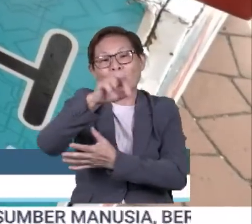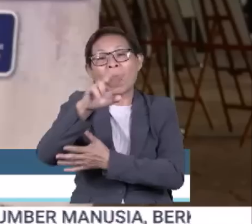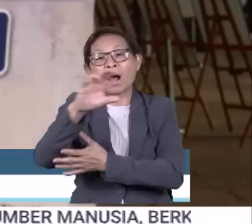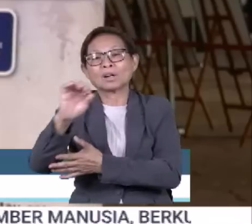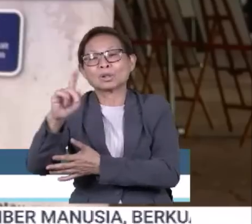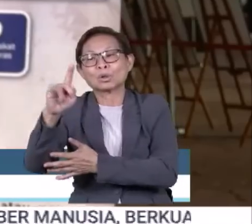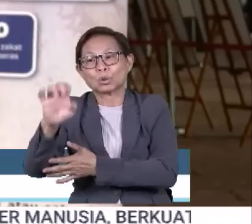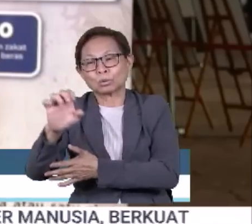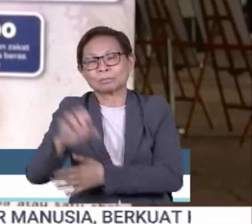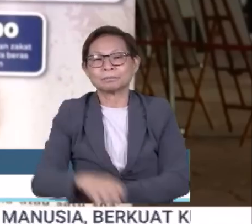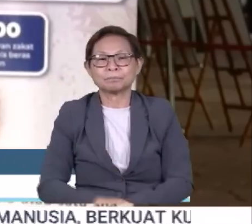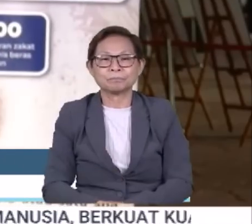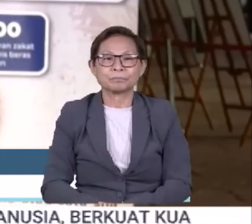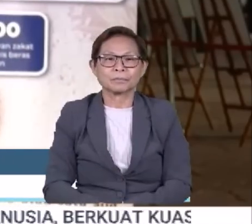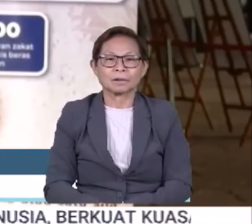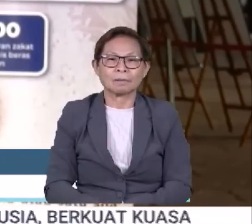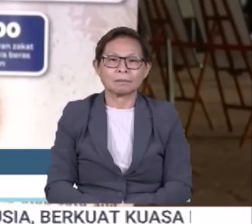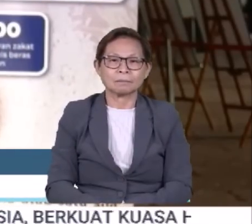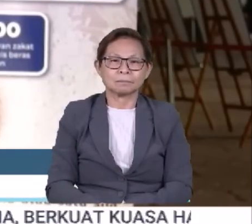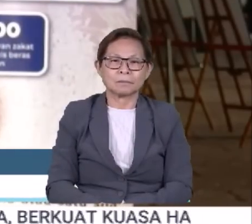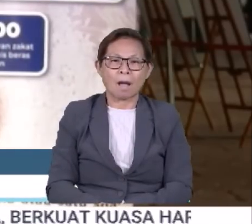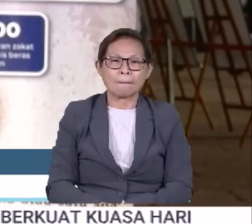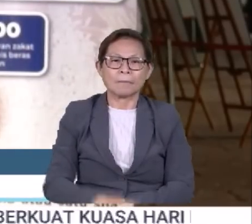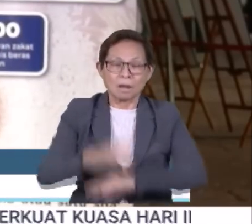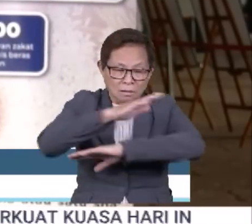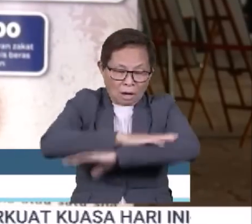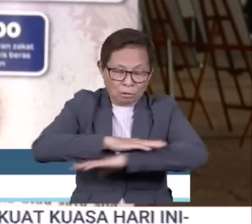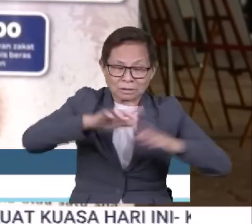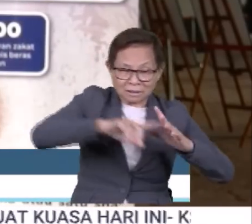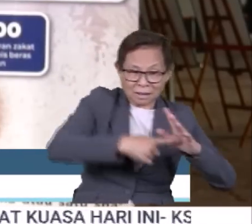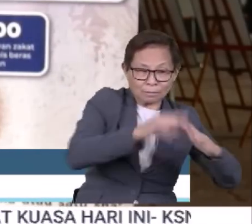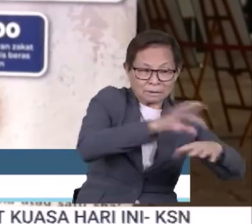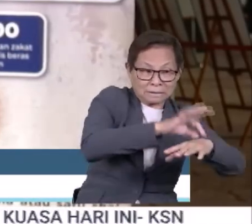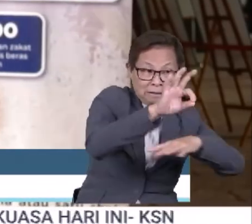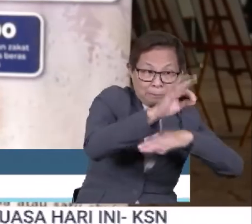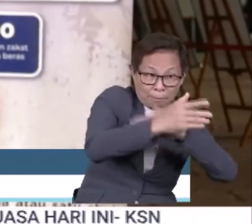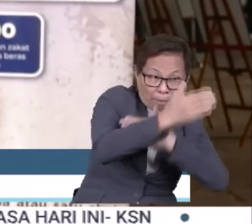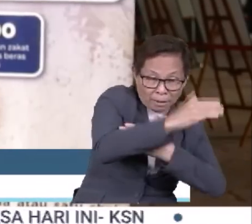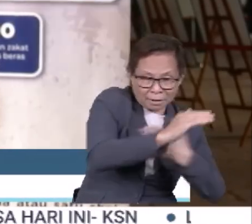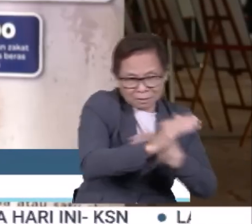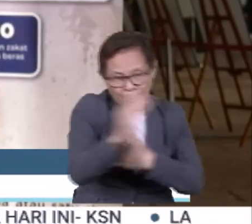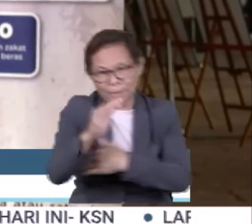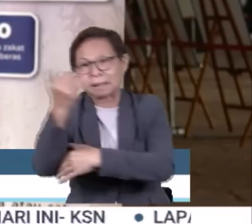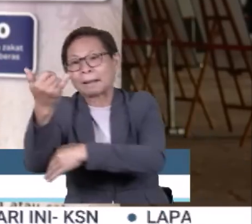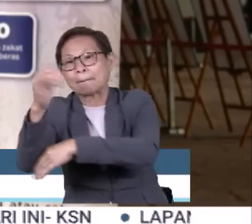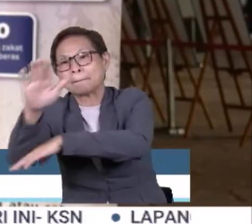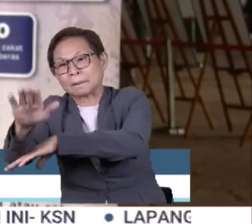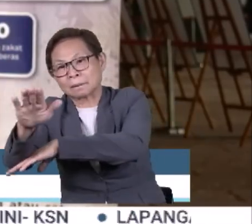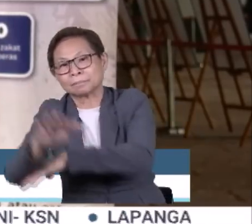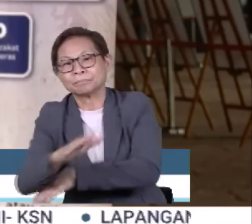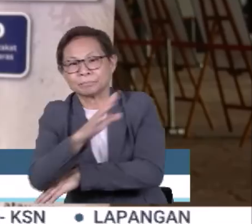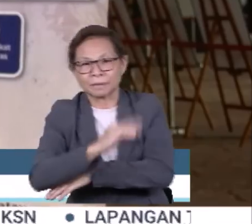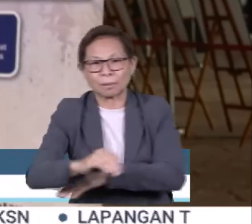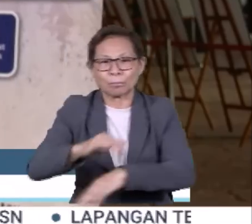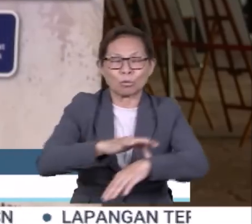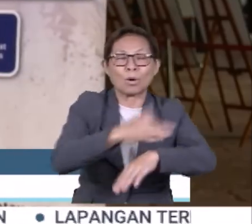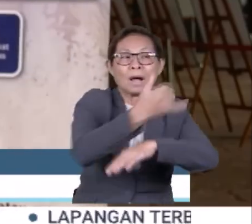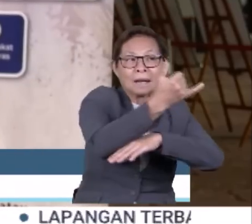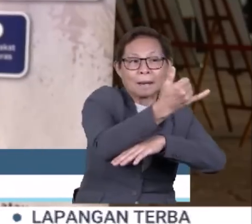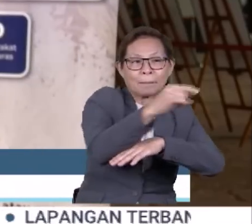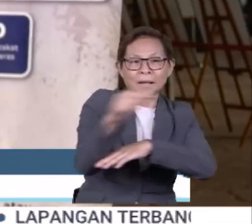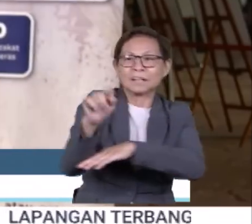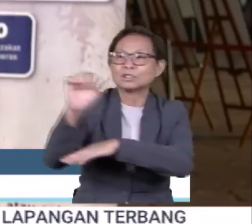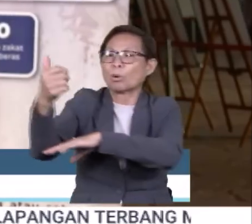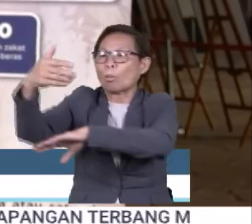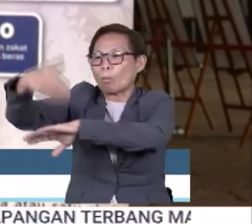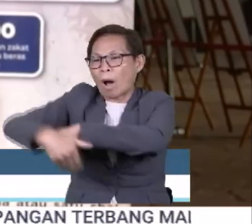Jadi kita kaunter beroperasi bermula pada pukul 9 pagi sehingga pukul 6 petang. Manakala pukul 6 sehingga pukul 10 malam